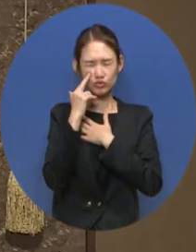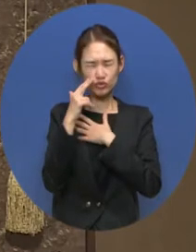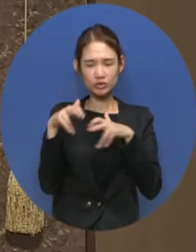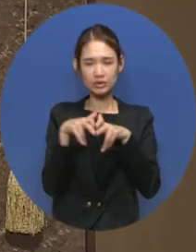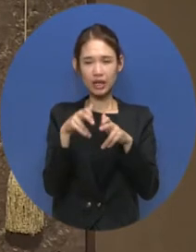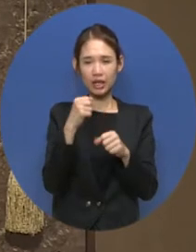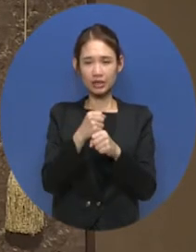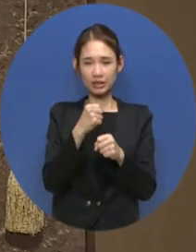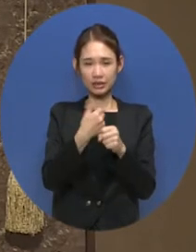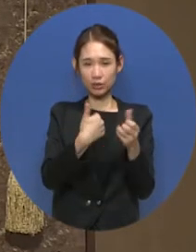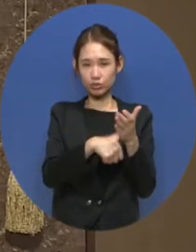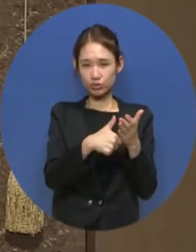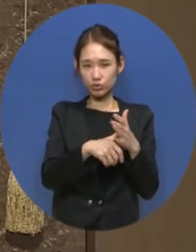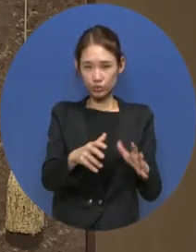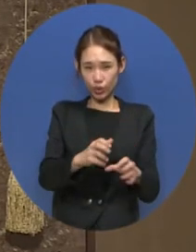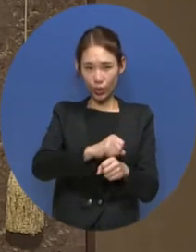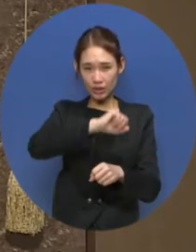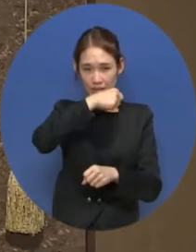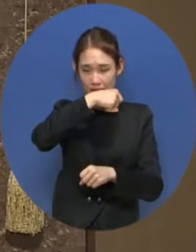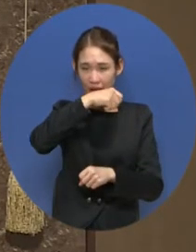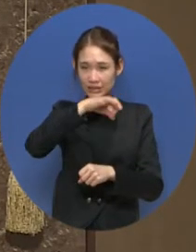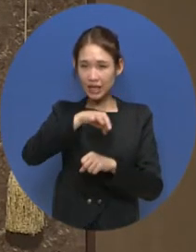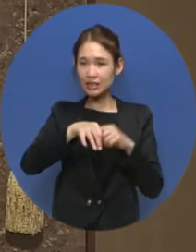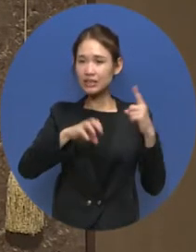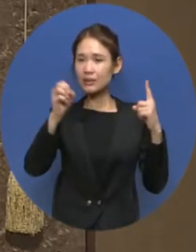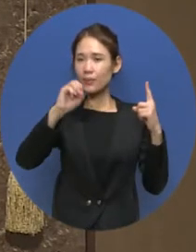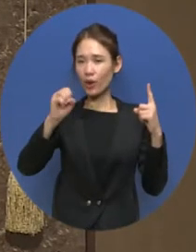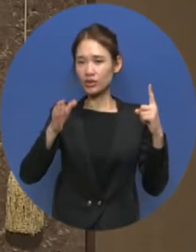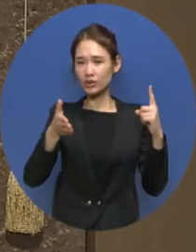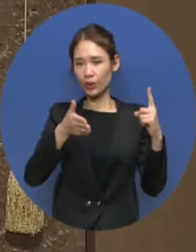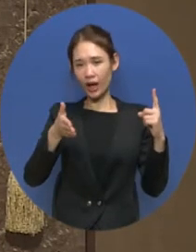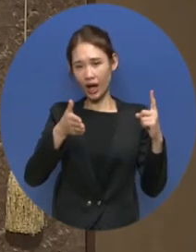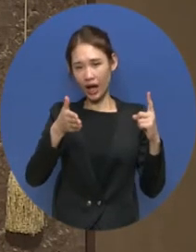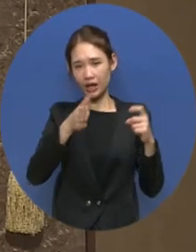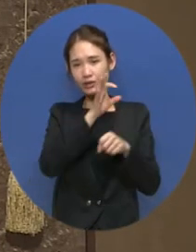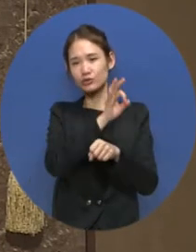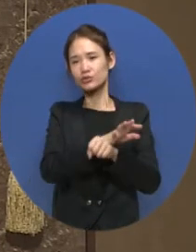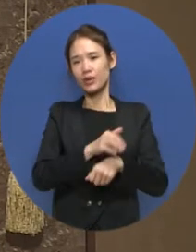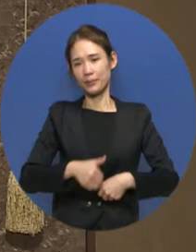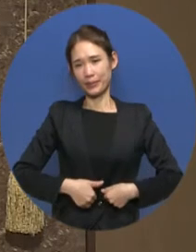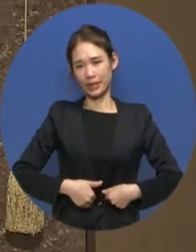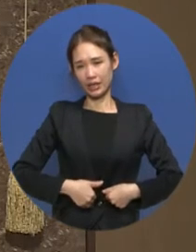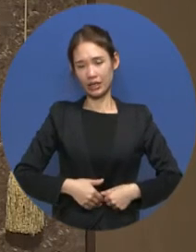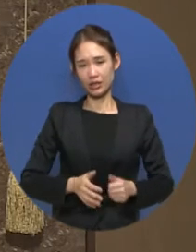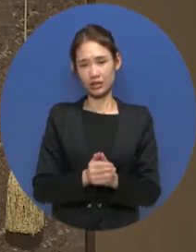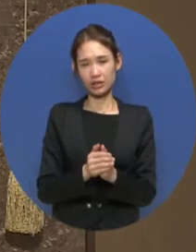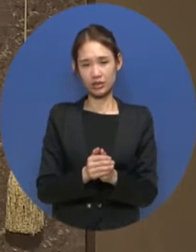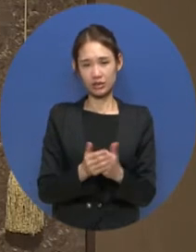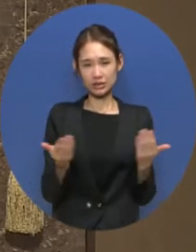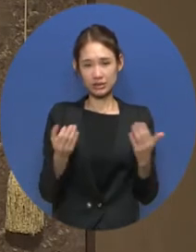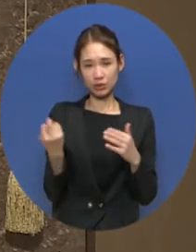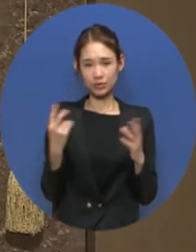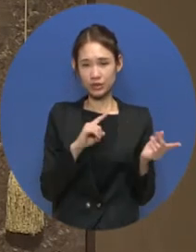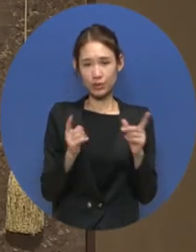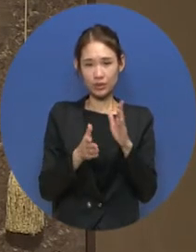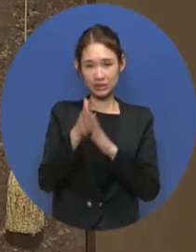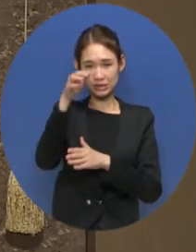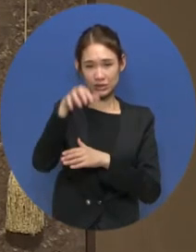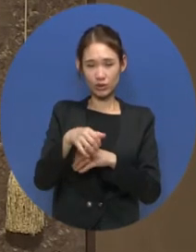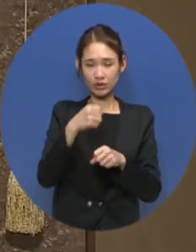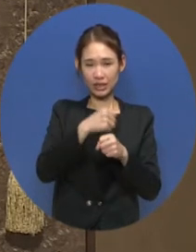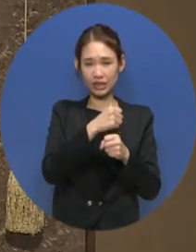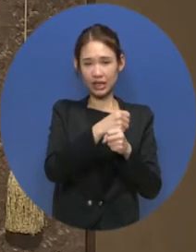생산품을 그 예산의 총 예산의 1% 이내에서 구매를 해야 합니다. 그래서 이제 우리 직업자 시설에서